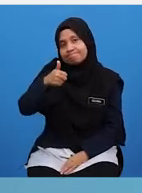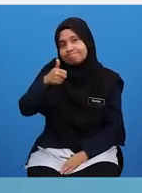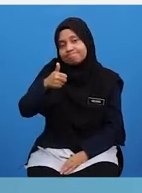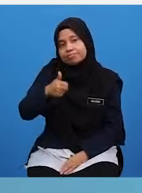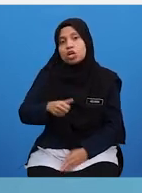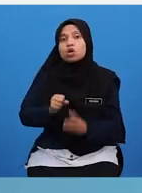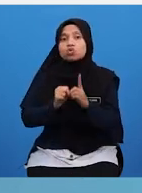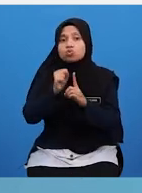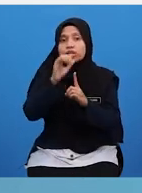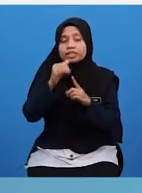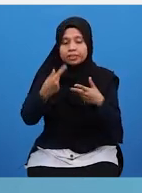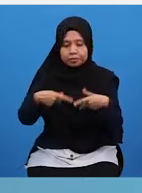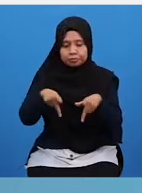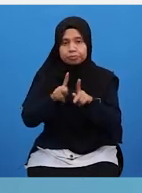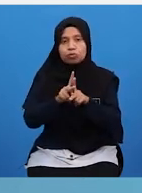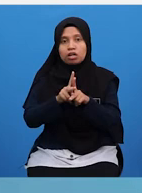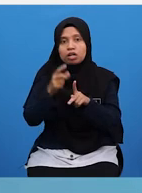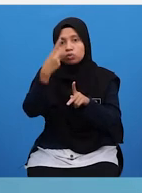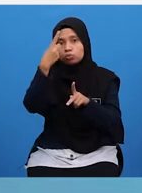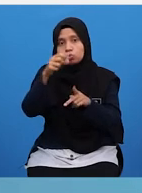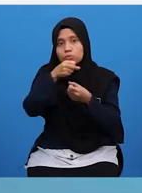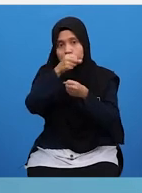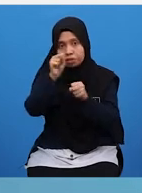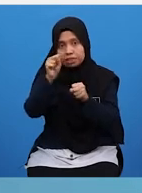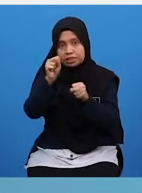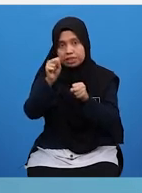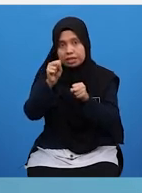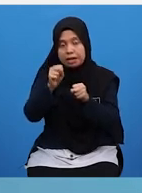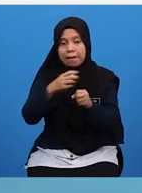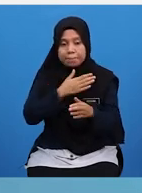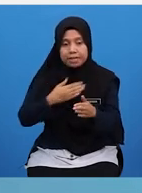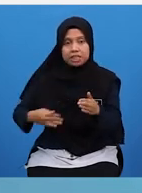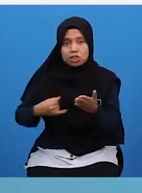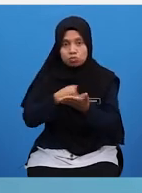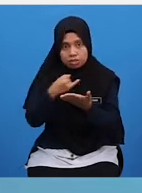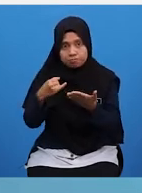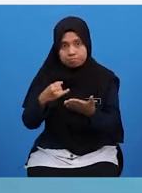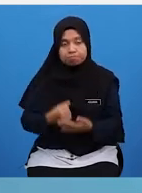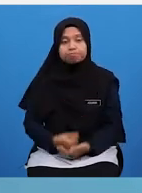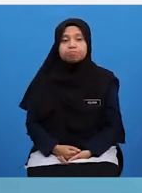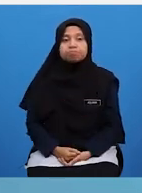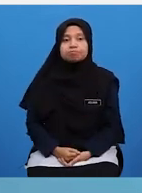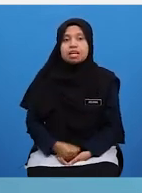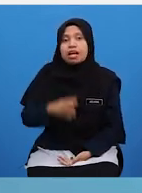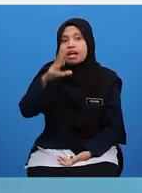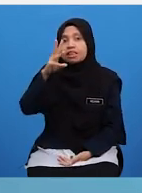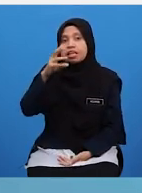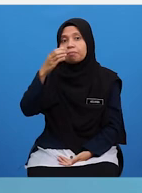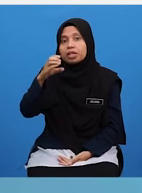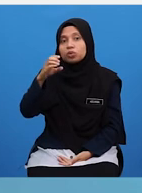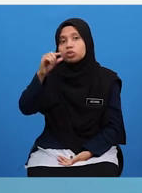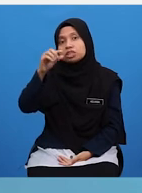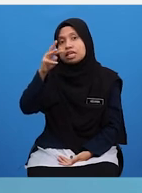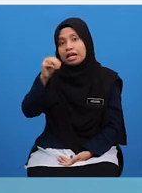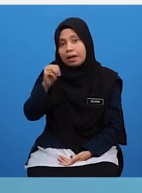Bagus. Sukatan yang diperlukan bagi penyediaan lilin batik lukis adalah 600